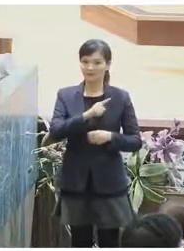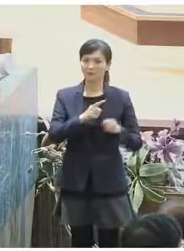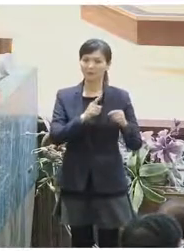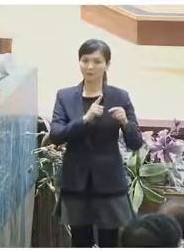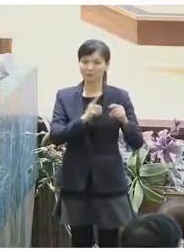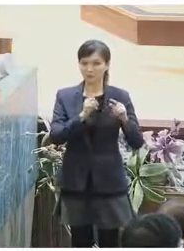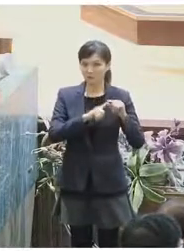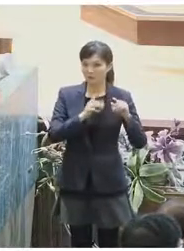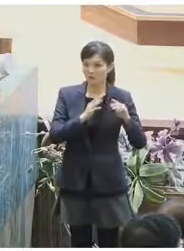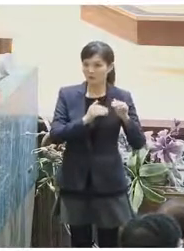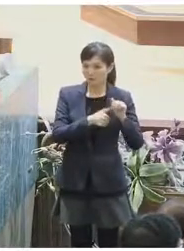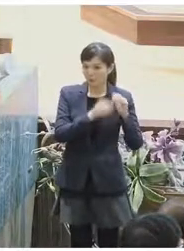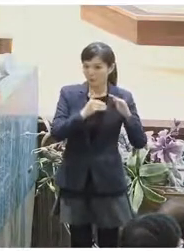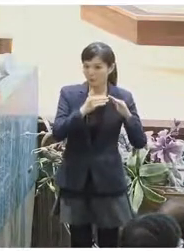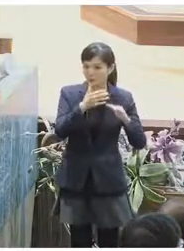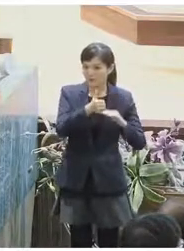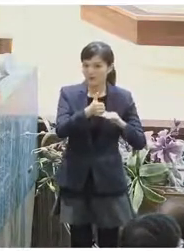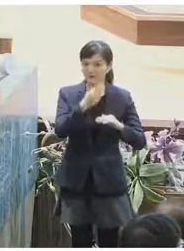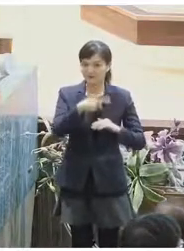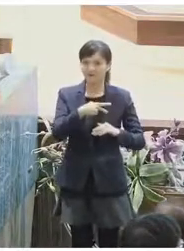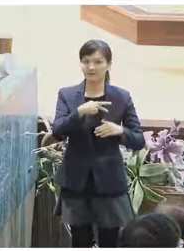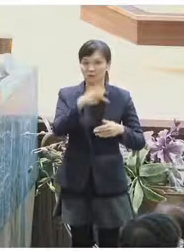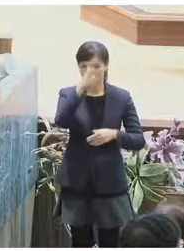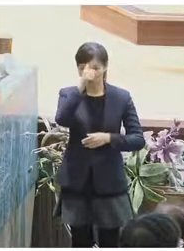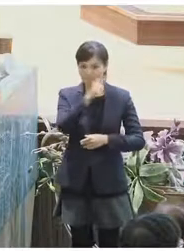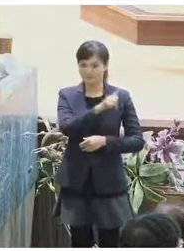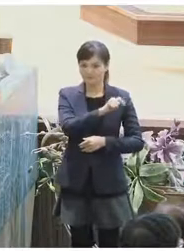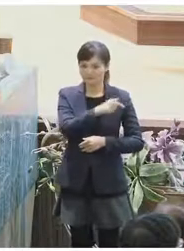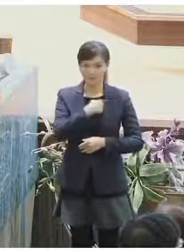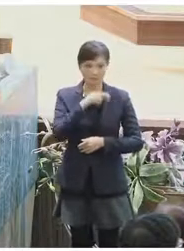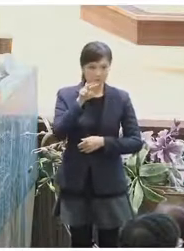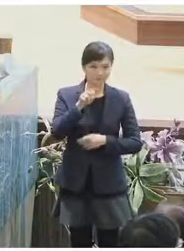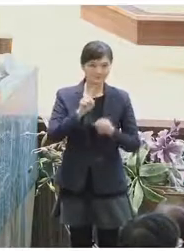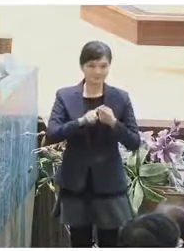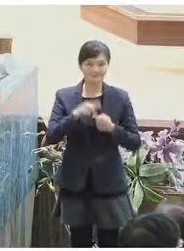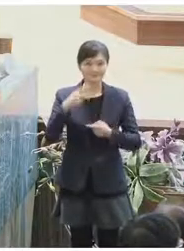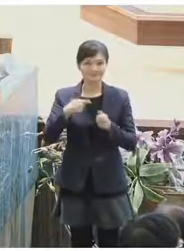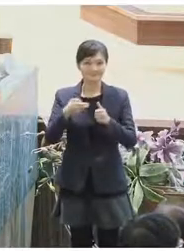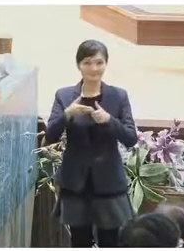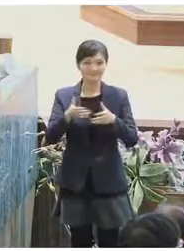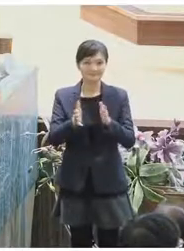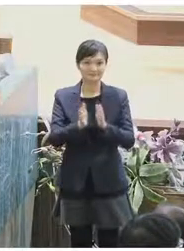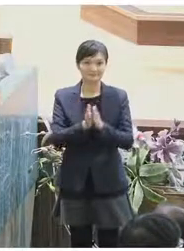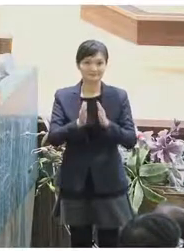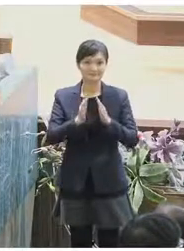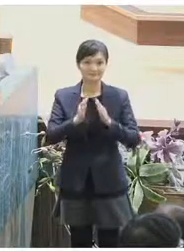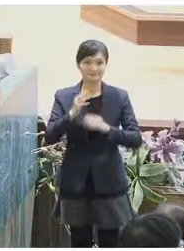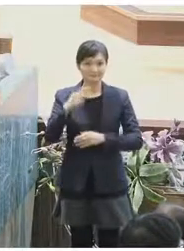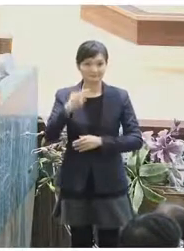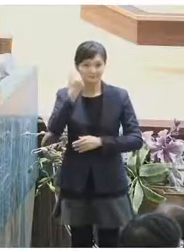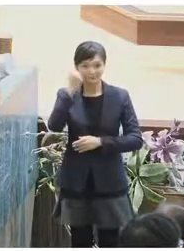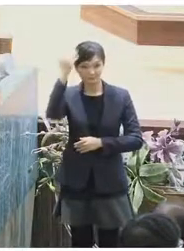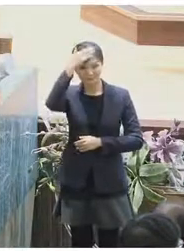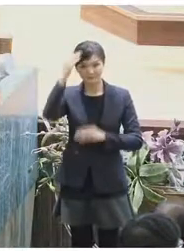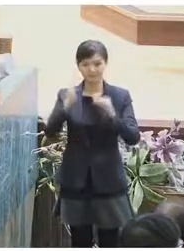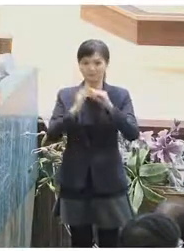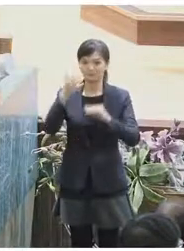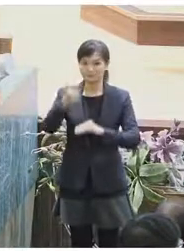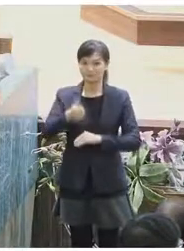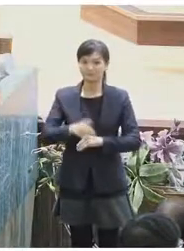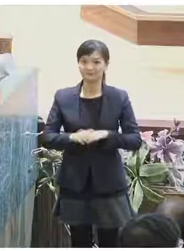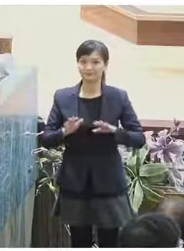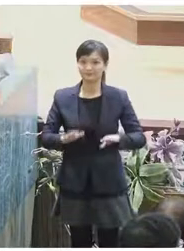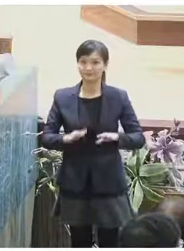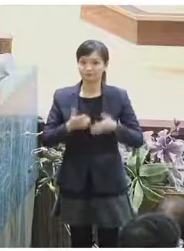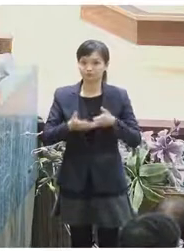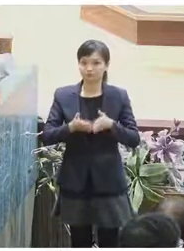还有当然成大的代表，还有那个黄焕章教授哈，我应该没有认错，还有我们教育局的那个郑局长，还有我们其实最重